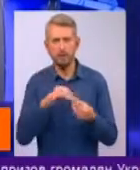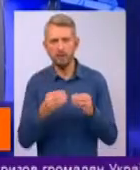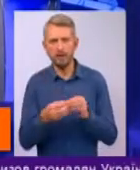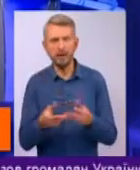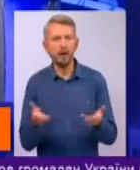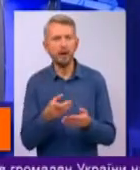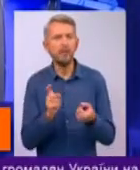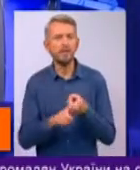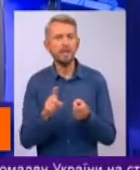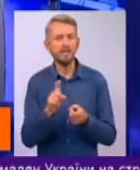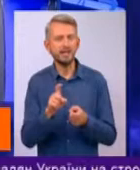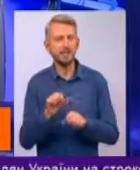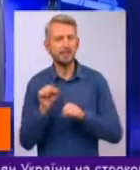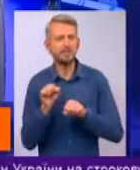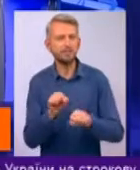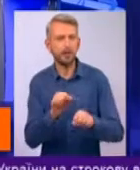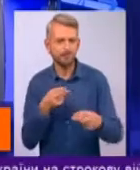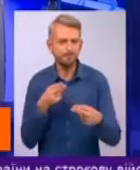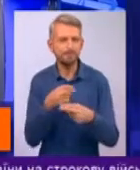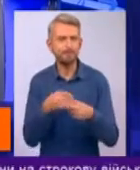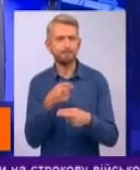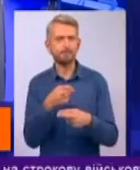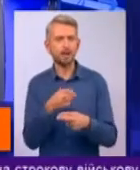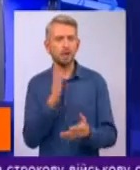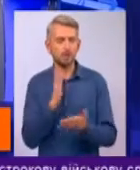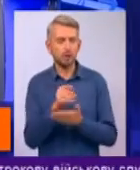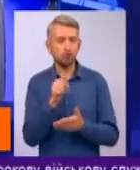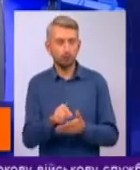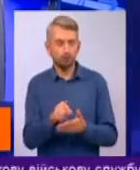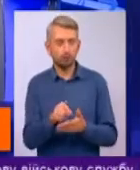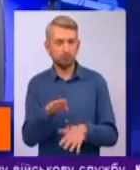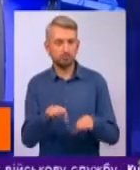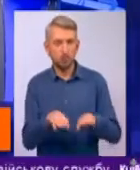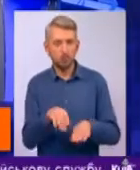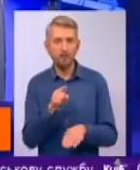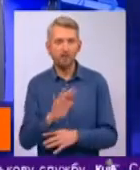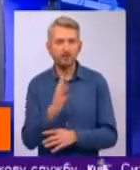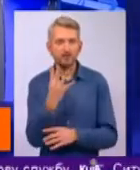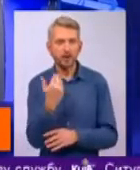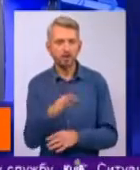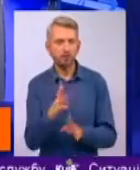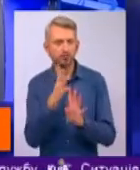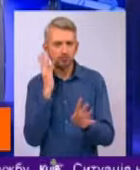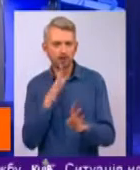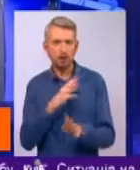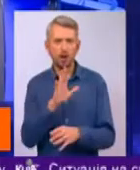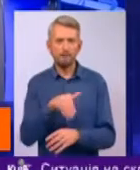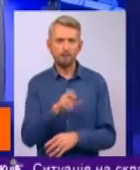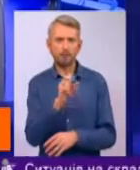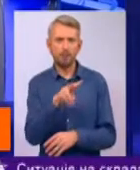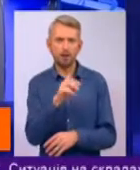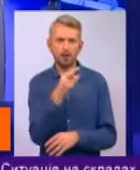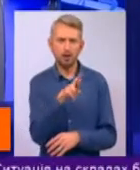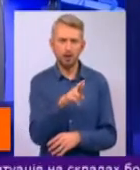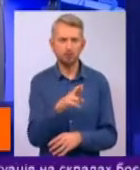які пов'язані саме з убезпеченням, от в тому числі і безпосередньо цього арсеналу, а він четвертий вже в черзі. Після Балаклія, ну, здавалось би,